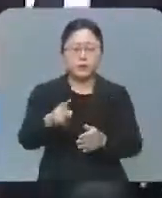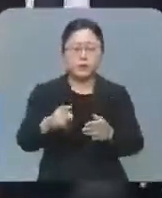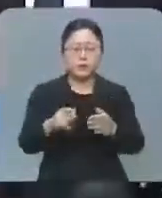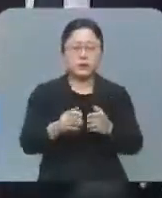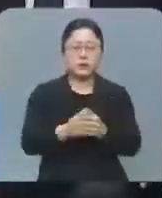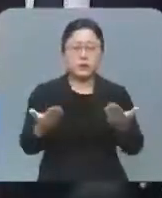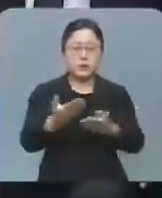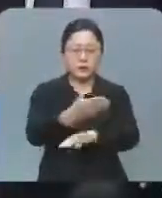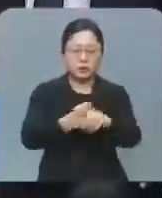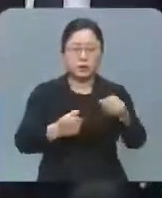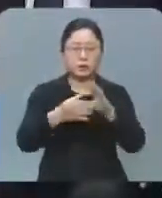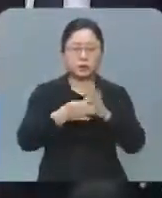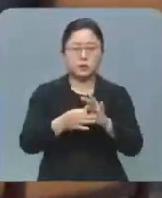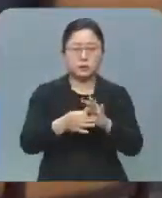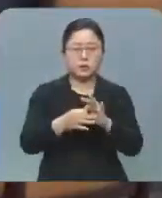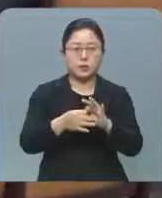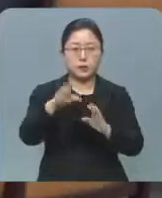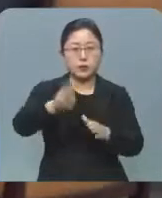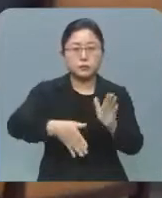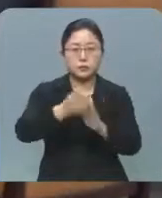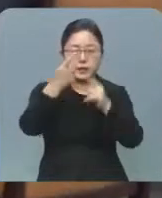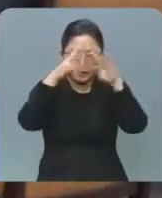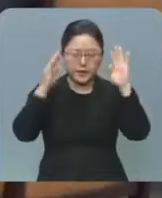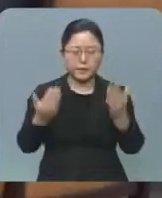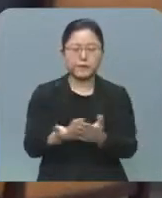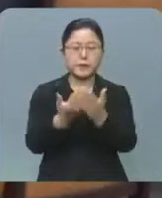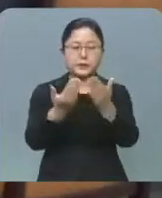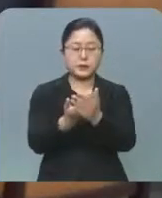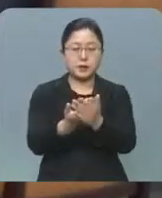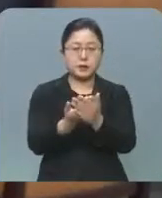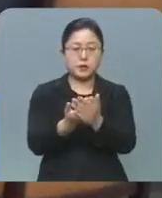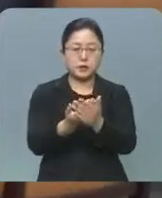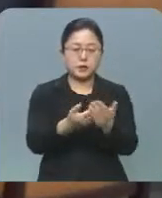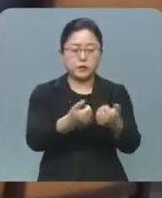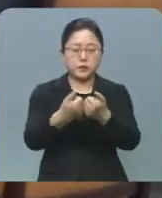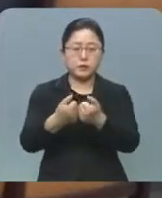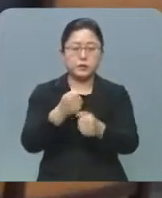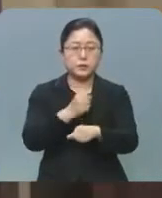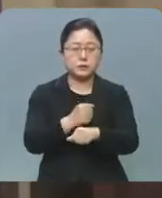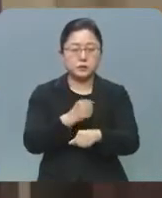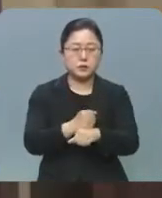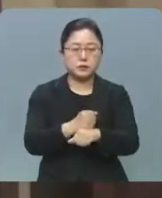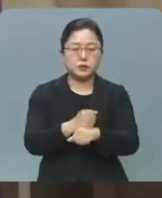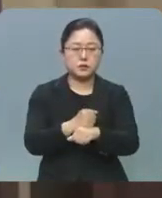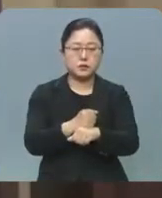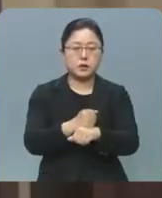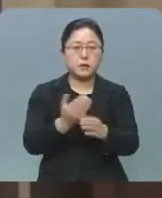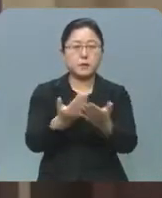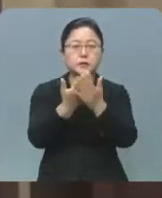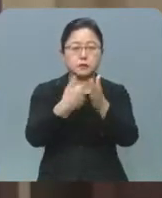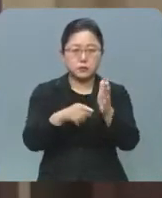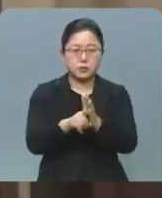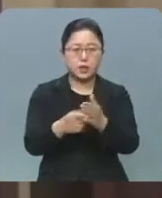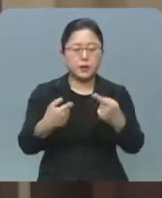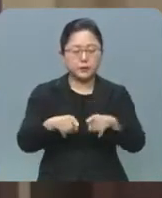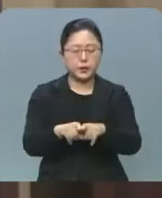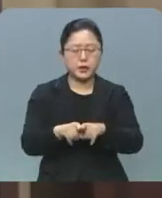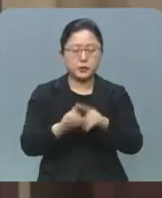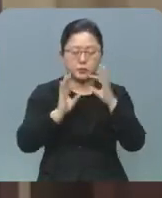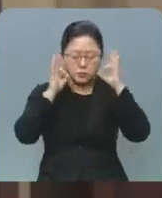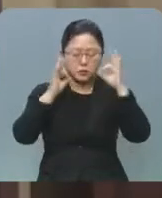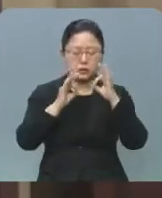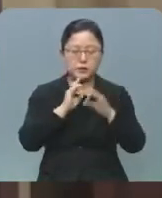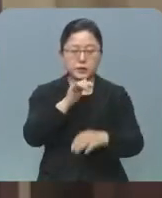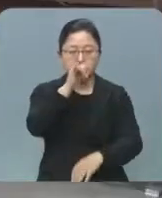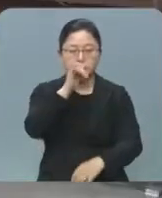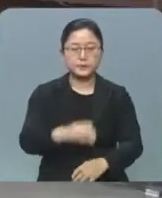기관은 업무 협약을 통해 광주시 대학발전협력단을 구성하고 지역대학 위기 극복과 발전을 위해 공동 대응에 나서기로